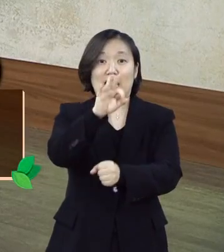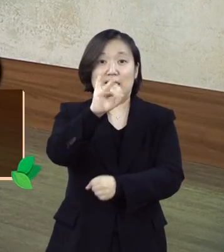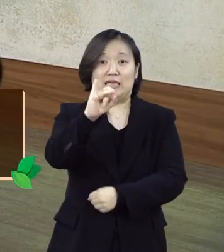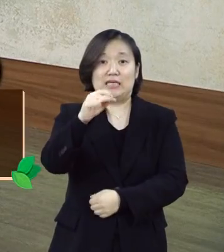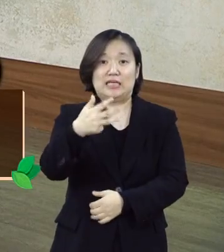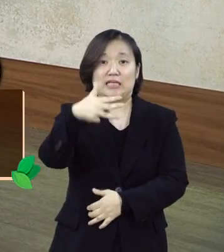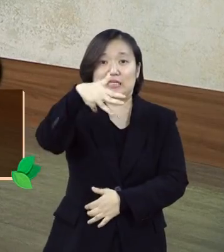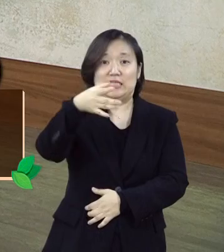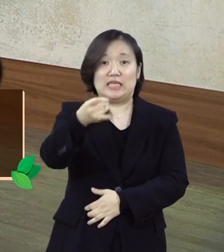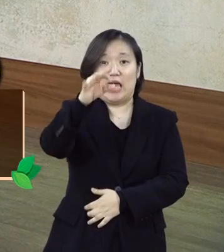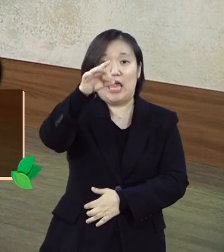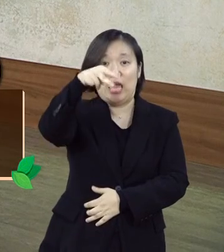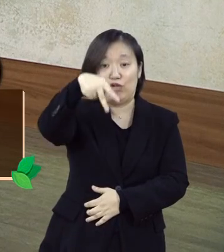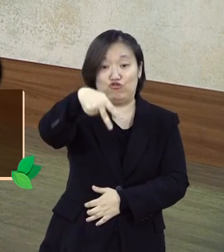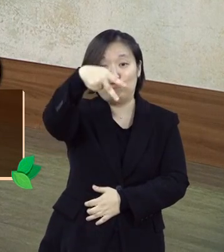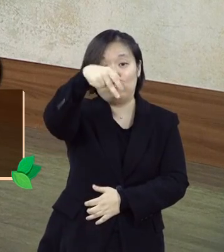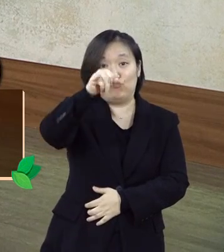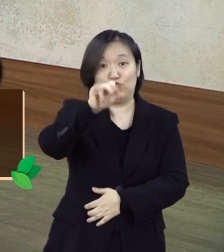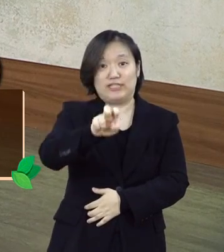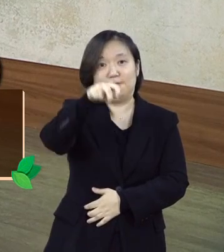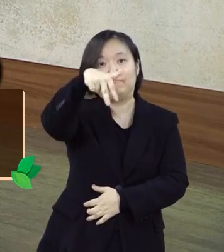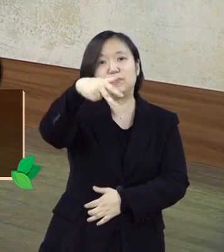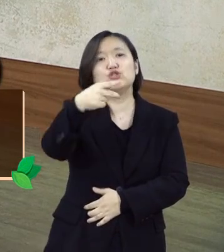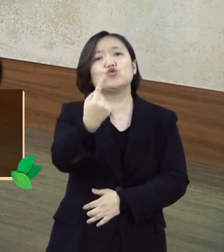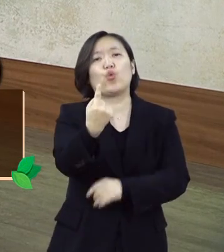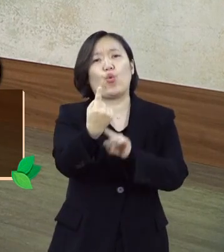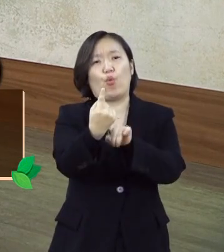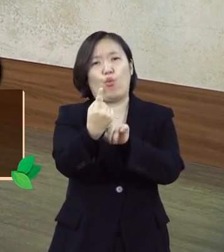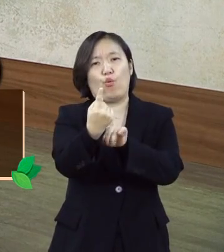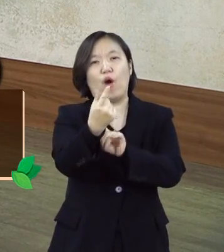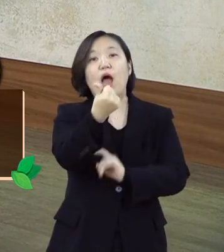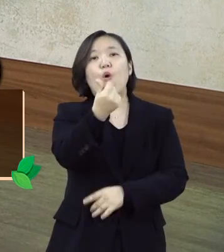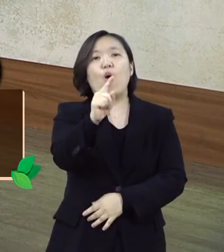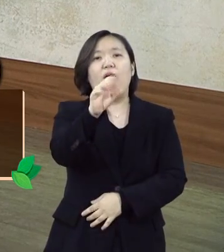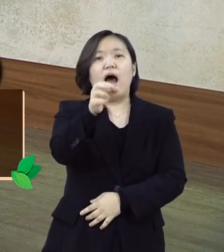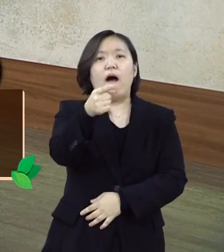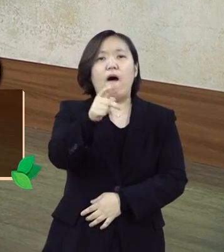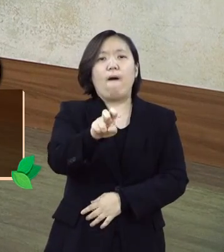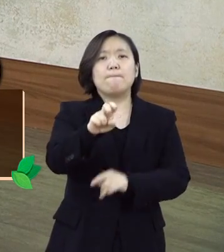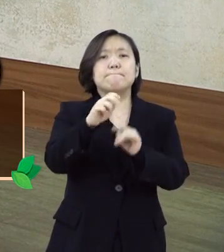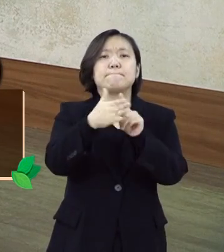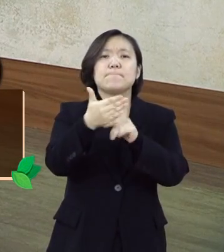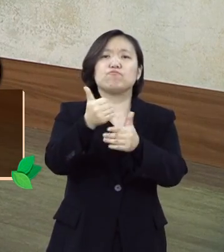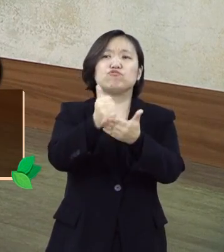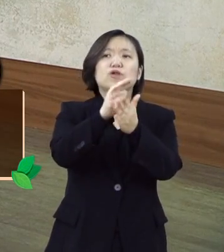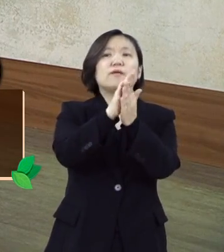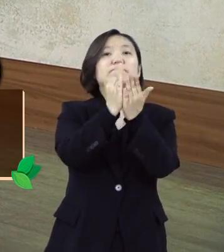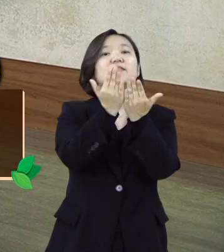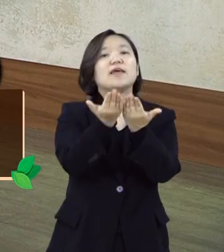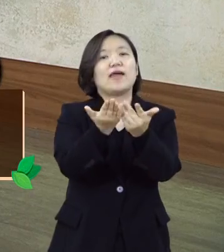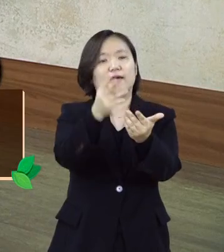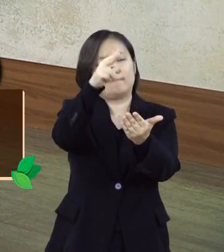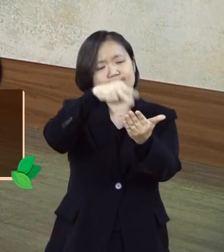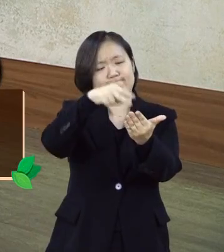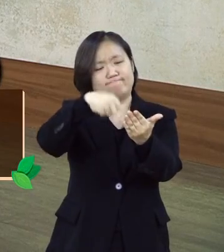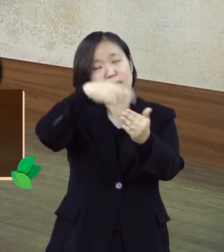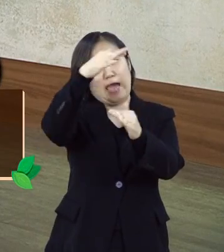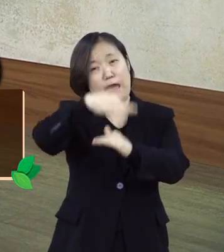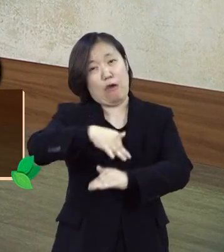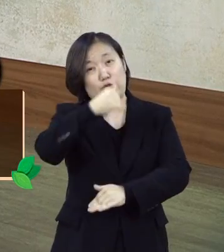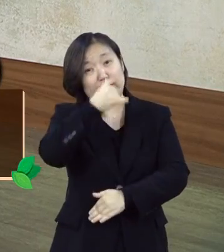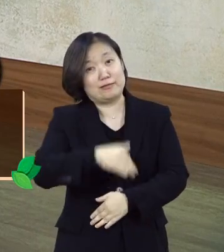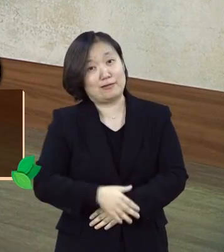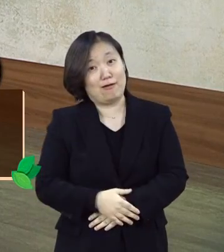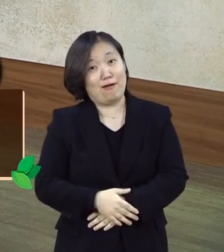유심조, 화엄경에 나오는 구절이죠. 그래서 불자가 아닌 사람도 일체 유심조는 아마 인생 살면서 한